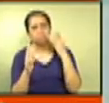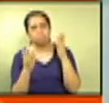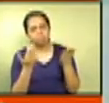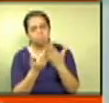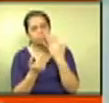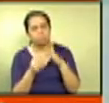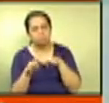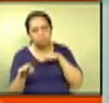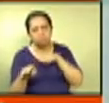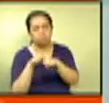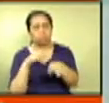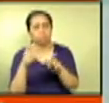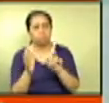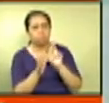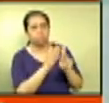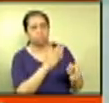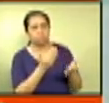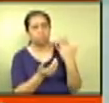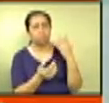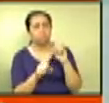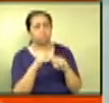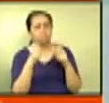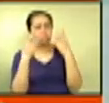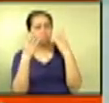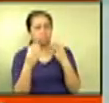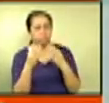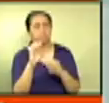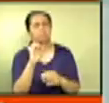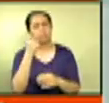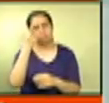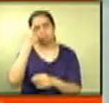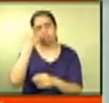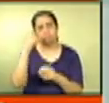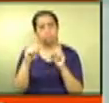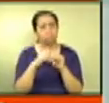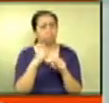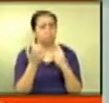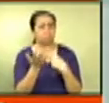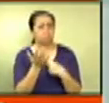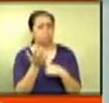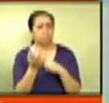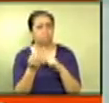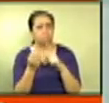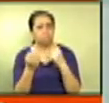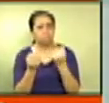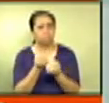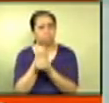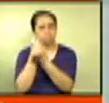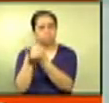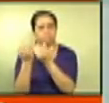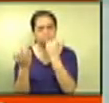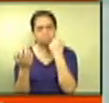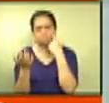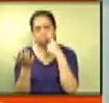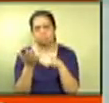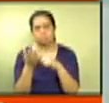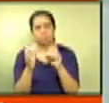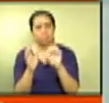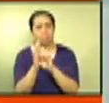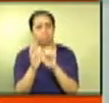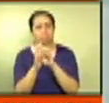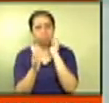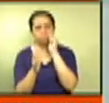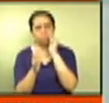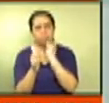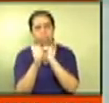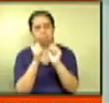buntikan na hong sagasaan talaga eh. Okay. Kaya po, okay, sige po. I understand. Now, talking about that, meron lang po akong suggestion sana. Po. Napapansin ko po kasi everyday dumadaan